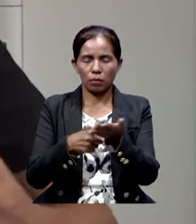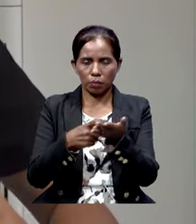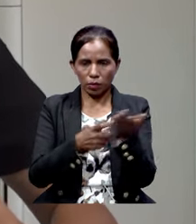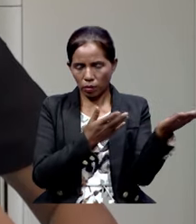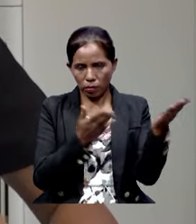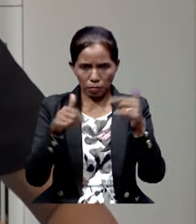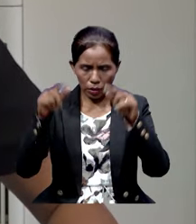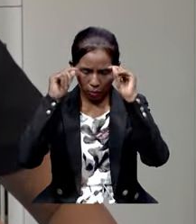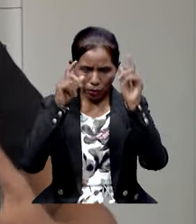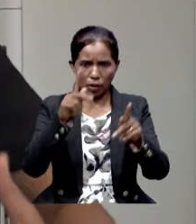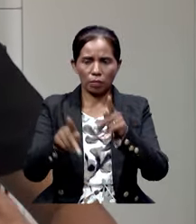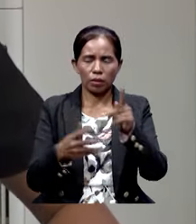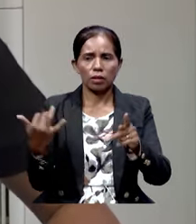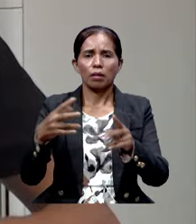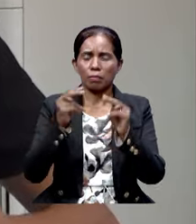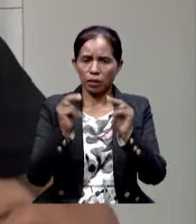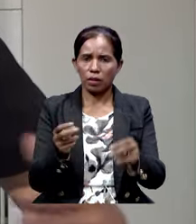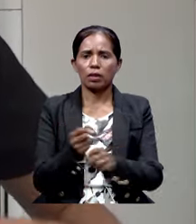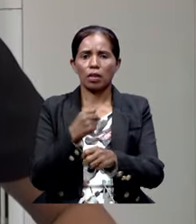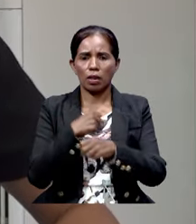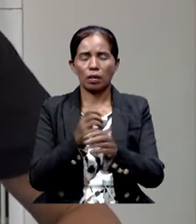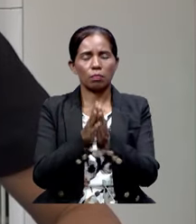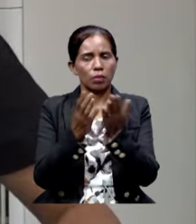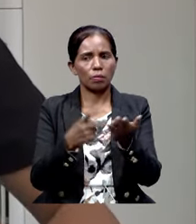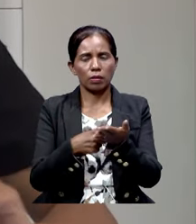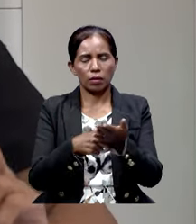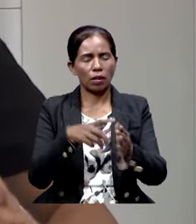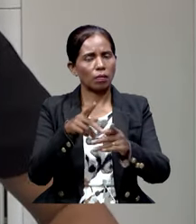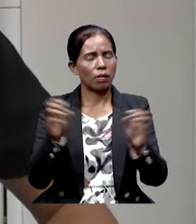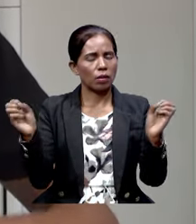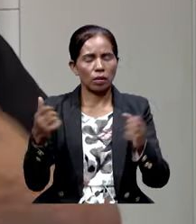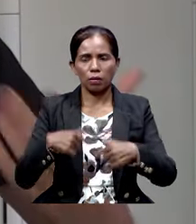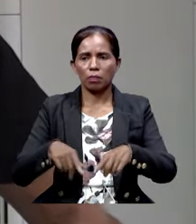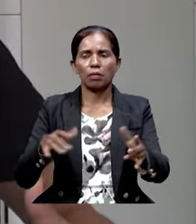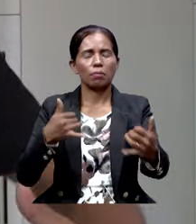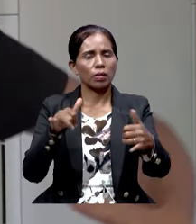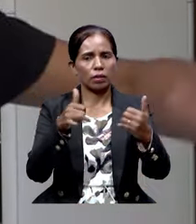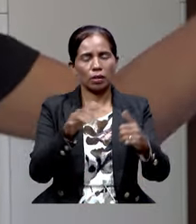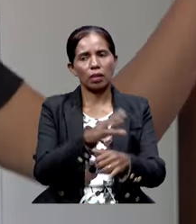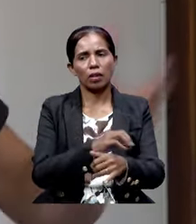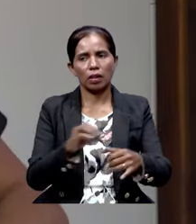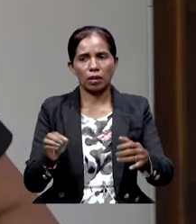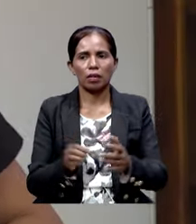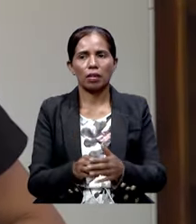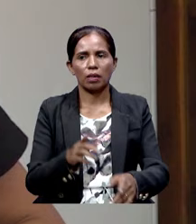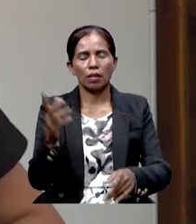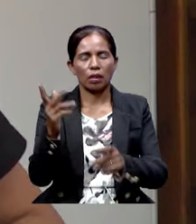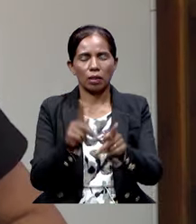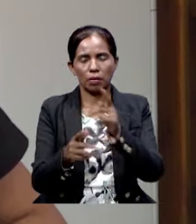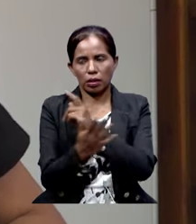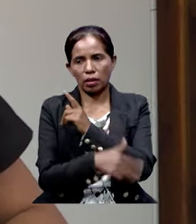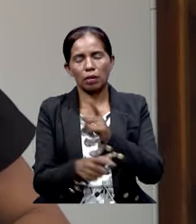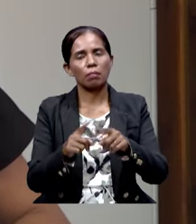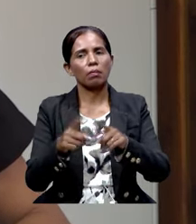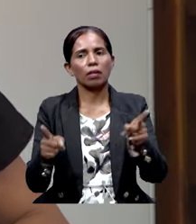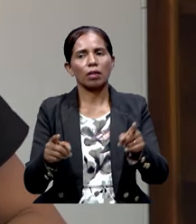nune sida daun ser ne beke persija tambah sida daun lo satu ba pesiar ke. Dari datang lo satu ba pesiar, iha det emania rai mai be